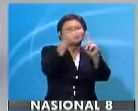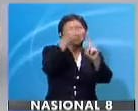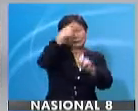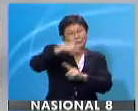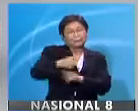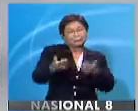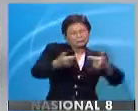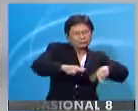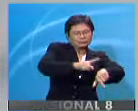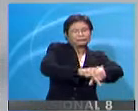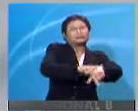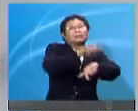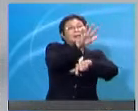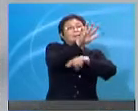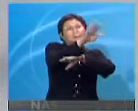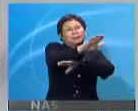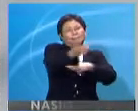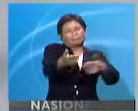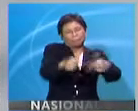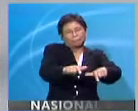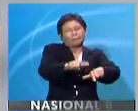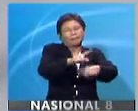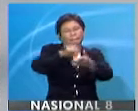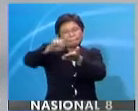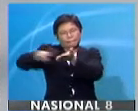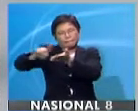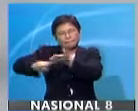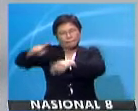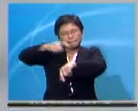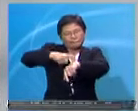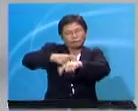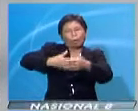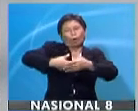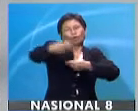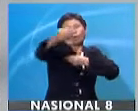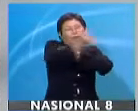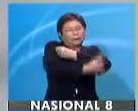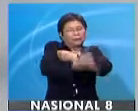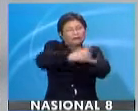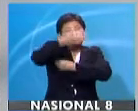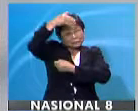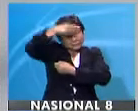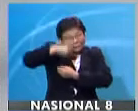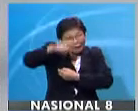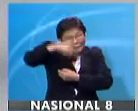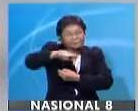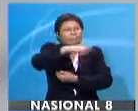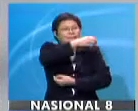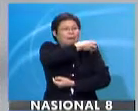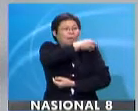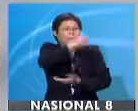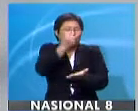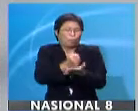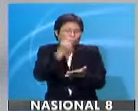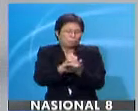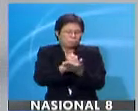kejadian berlaku kira-kira pukul 5 petang ketika pemeriksaan semasa hendak keluar ke negara gajah putih itu pegawai imigrasi